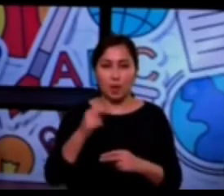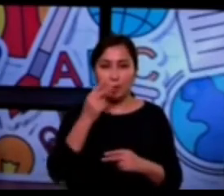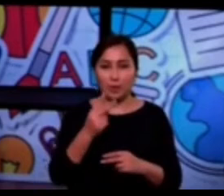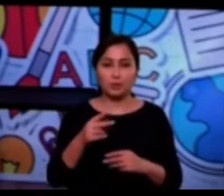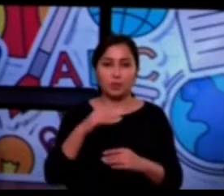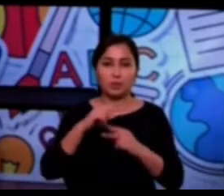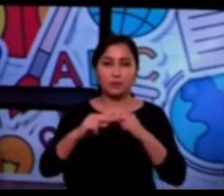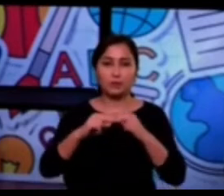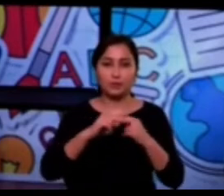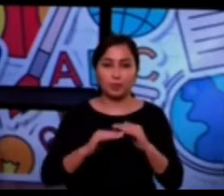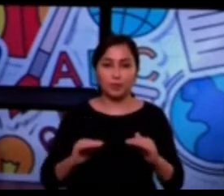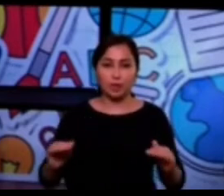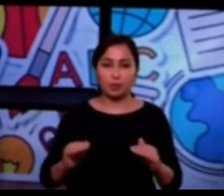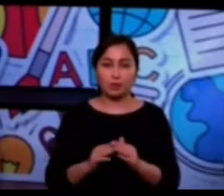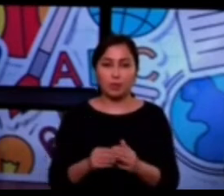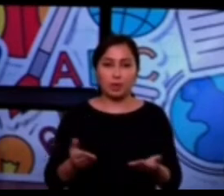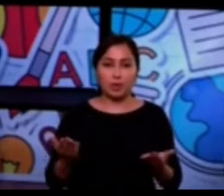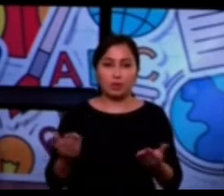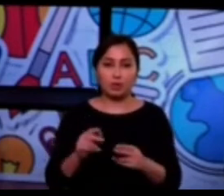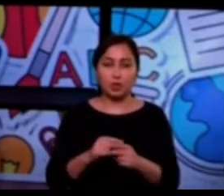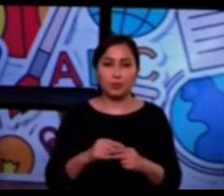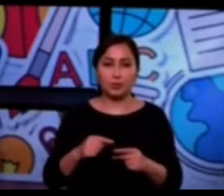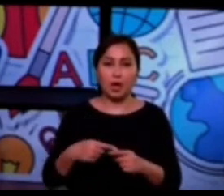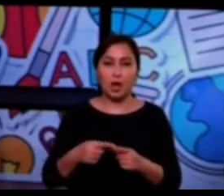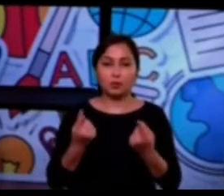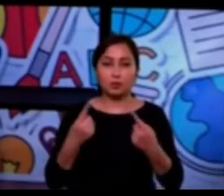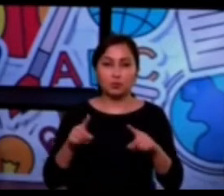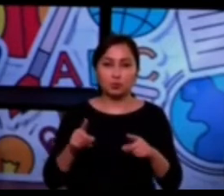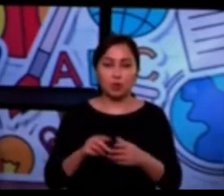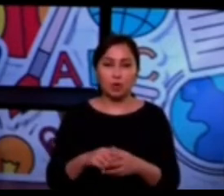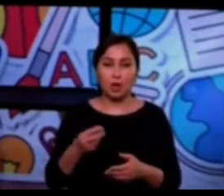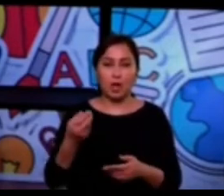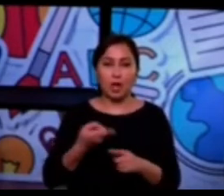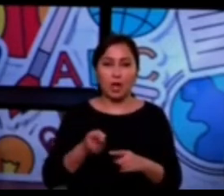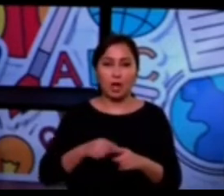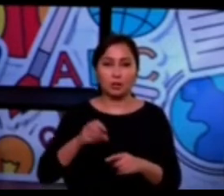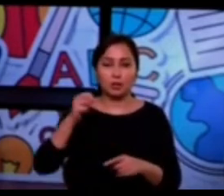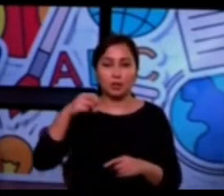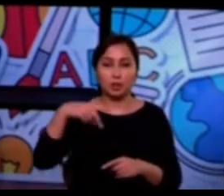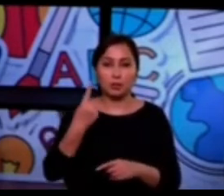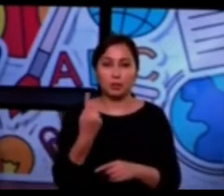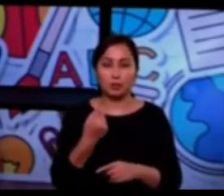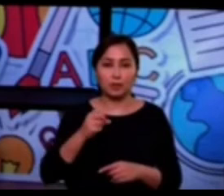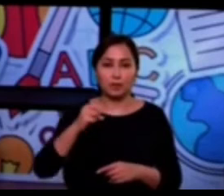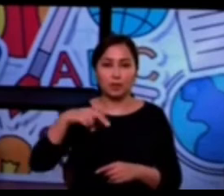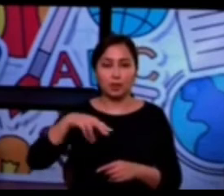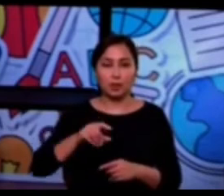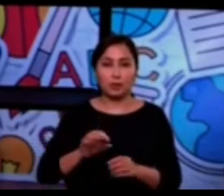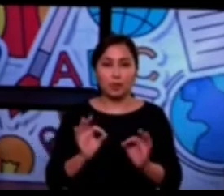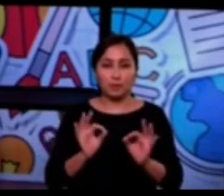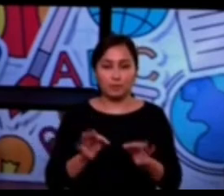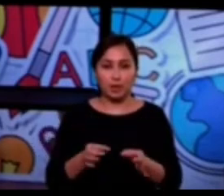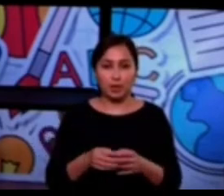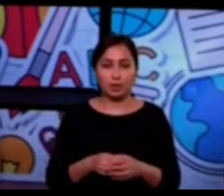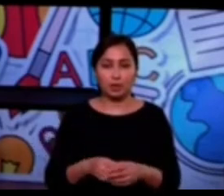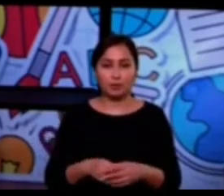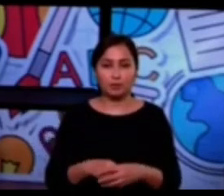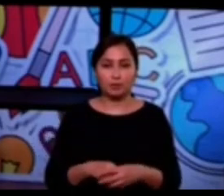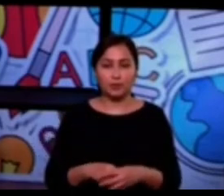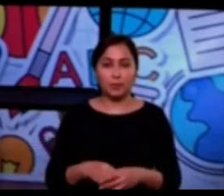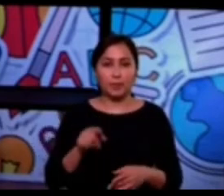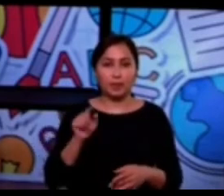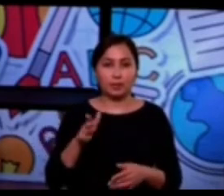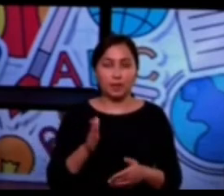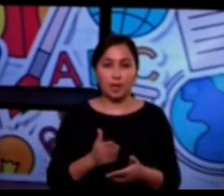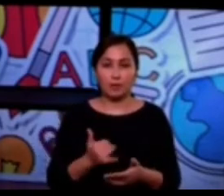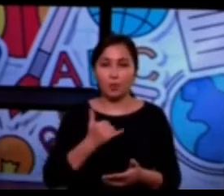Посмотрите внимательно, ребята, чем отличается этот элемент от нашего первого элемента. Совершенно верно.